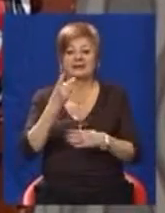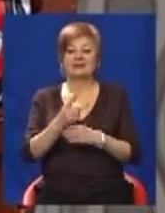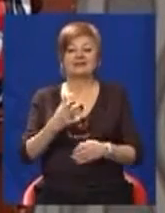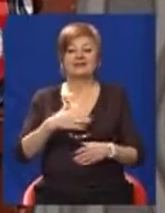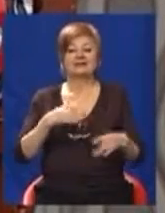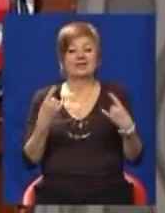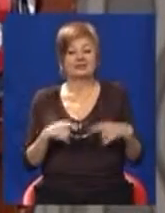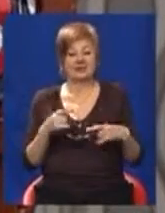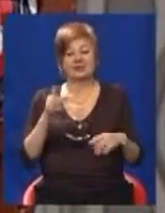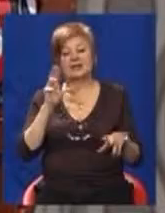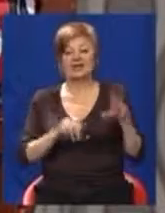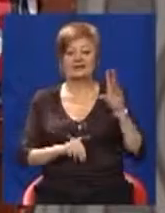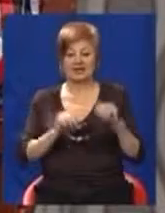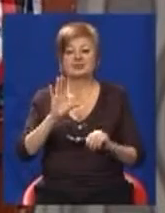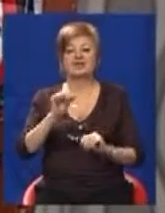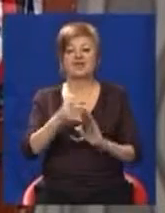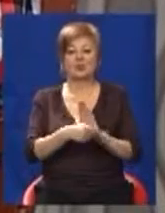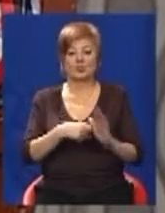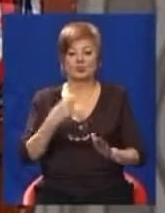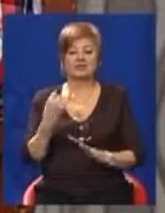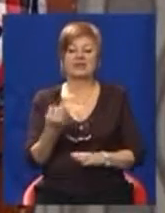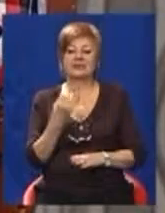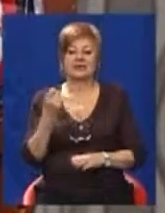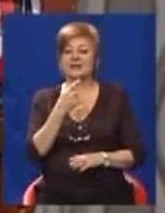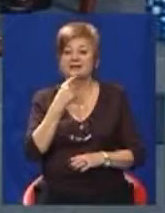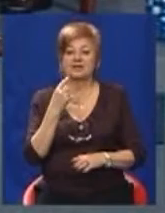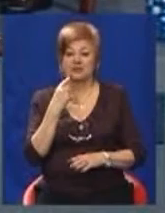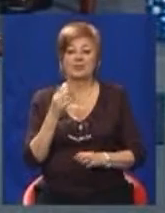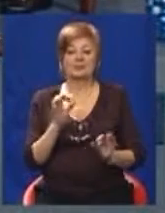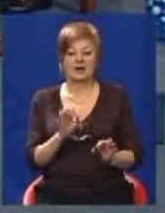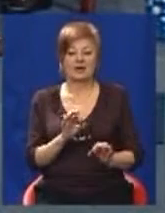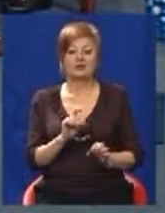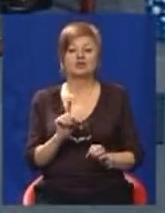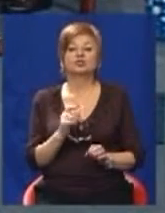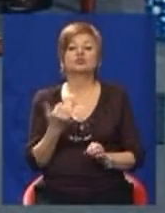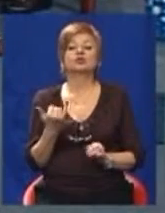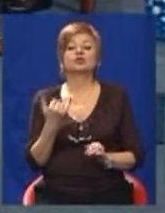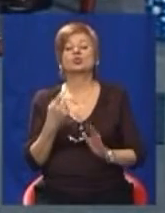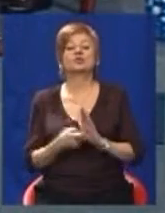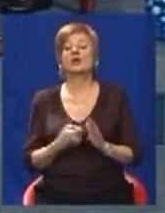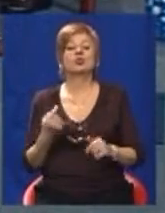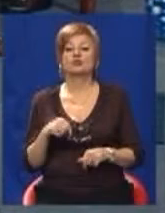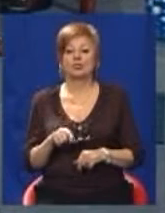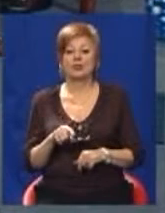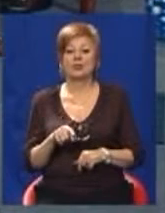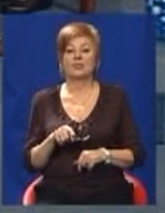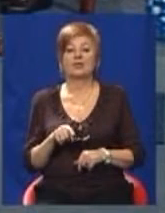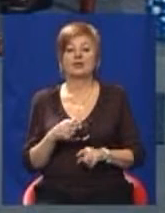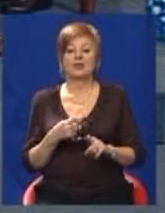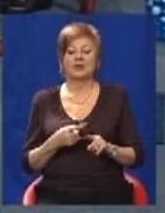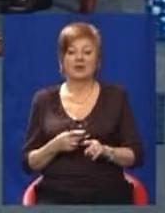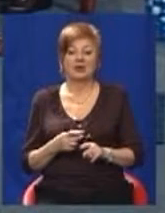нашому телеканалі. Сподіваємося, ви дізналися дуже таки багато чого. Так, Амінка, що да. Ми про сьогодні, про що ми дізналися? Про те, що